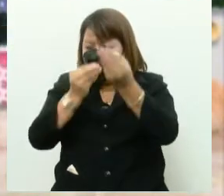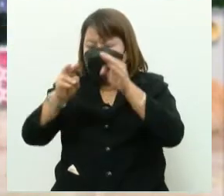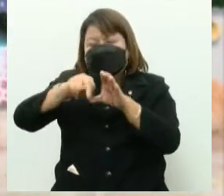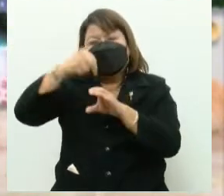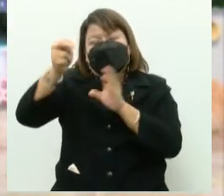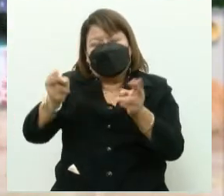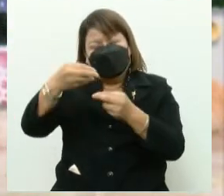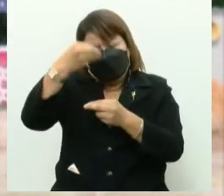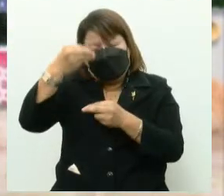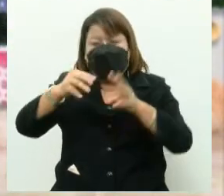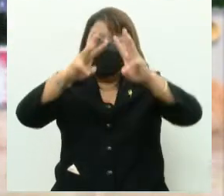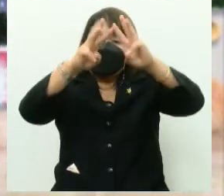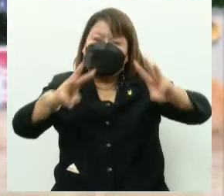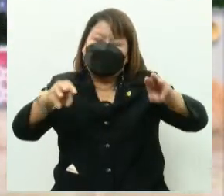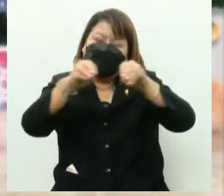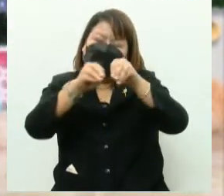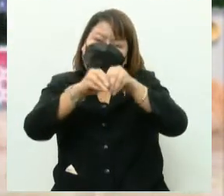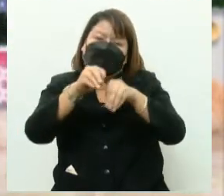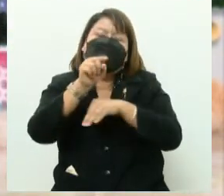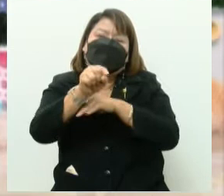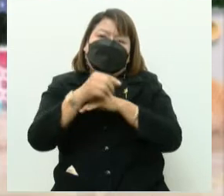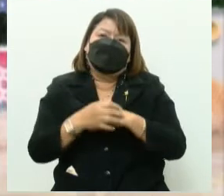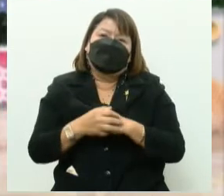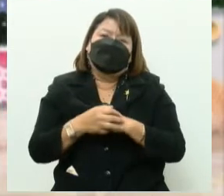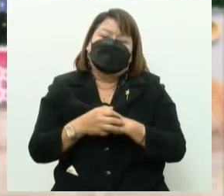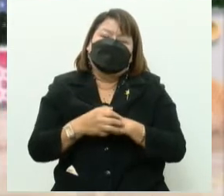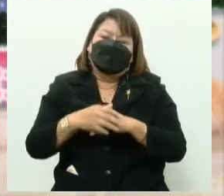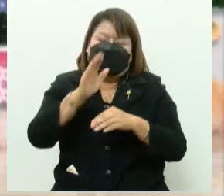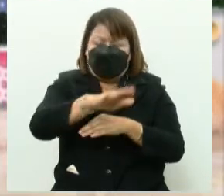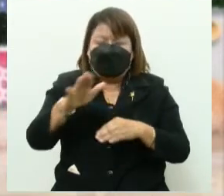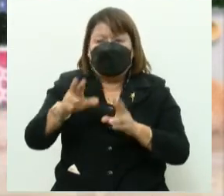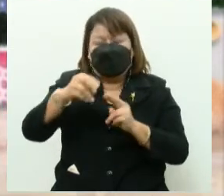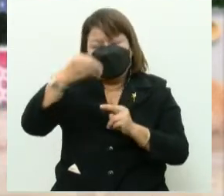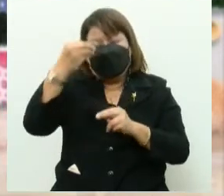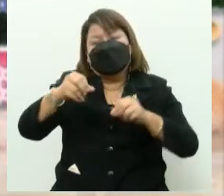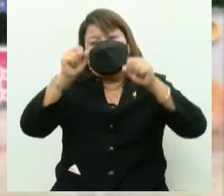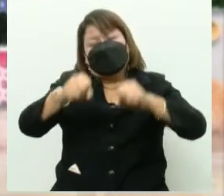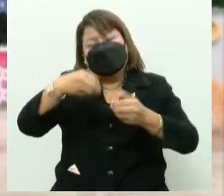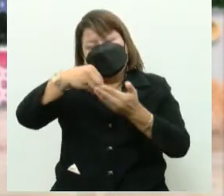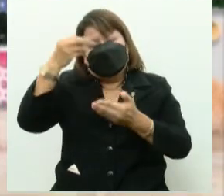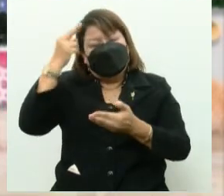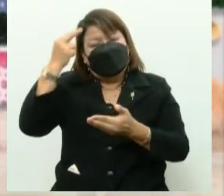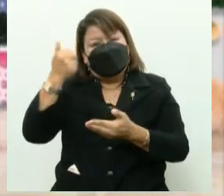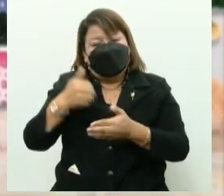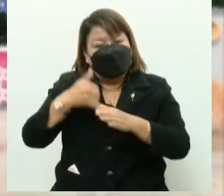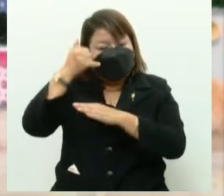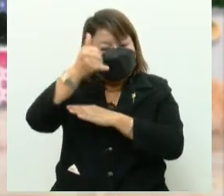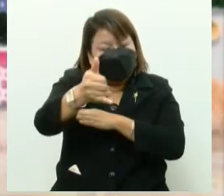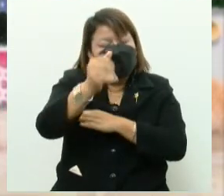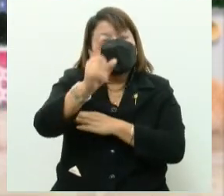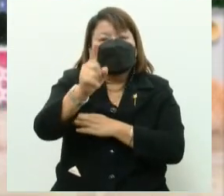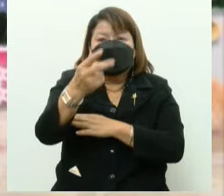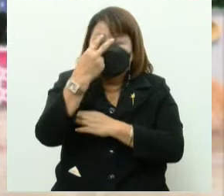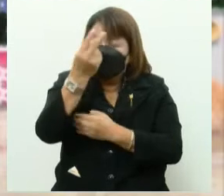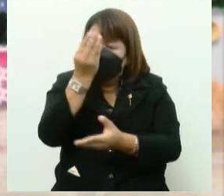ครับนั่นก็คือวัดพระธาตุคีรีเขตนั่นเองครับน้องแอร ์ค่ะน้องๆนักเรียนนะคะก็สามารถเรียนรู้โดยการลงพื้นที่จริงค่ะพี่มีนและส